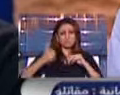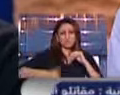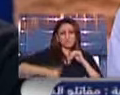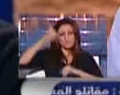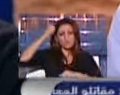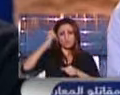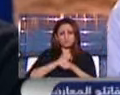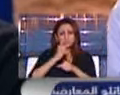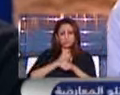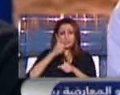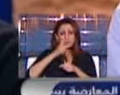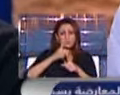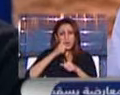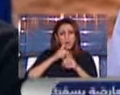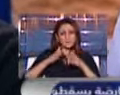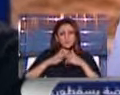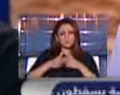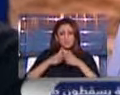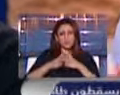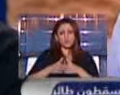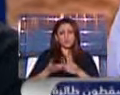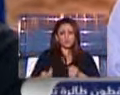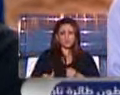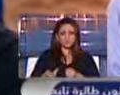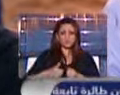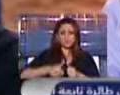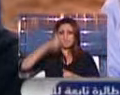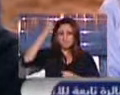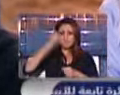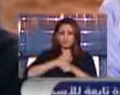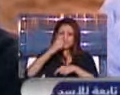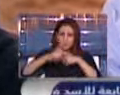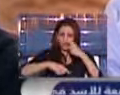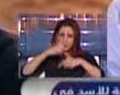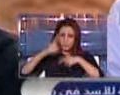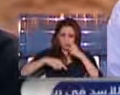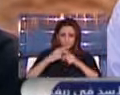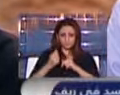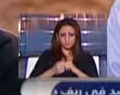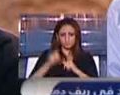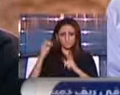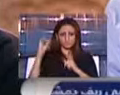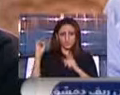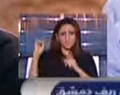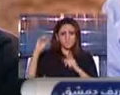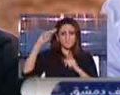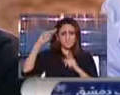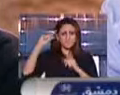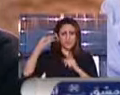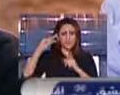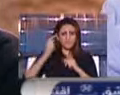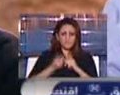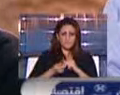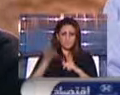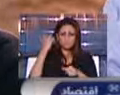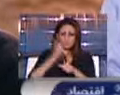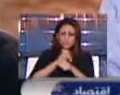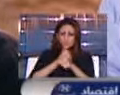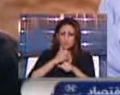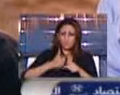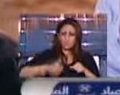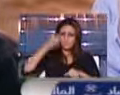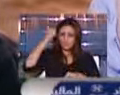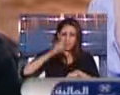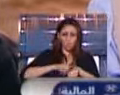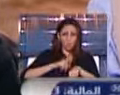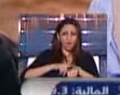جامده واستحمل السويس وشال السويس وعمل انجازات اللي هو محمد عبد المنعم هاشم، عمل انجازات جامده وقت